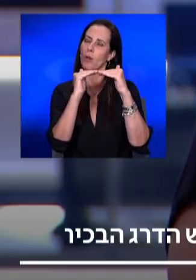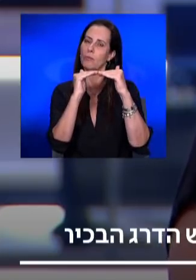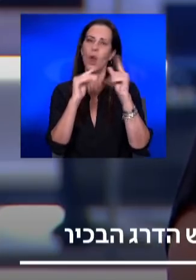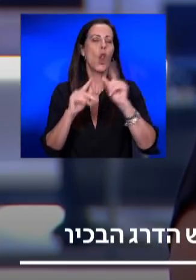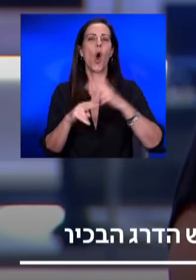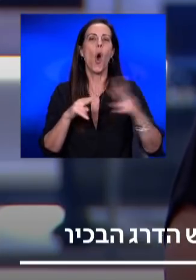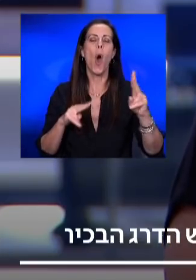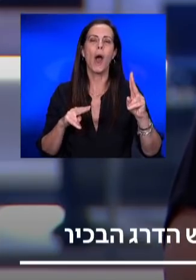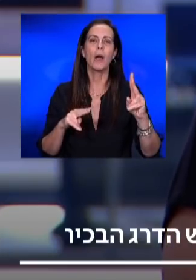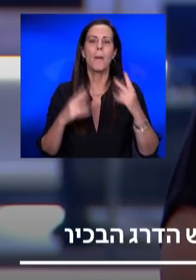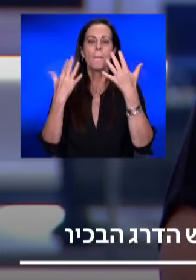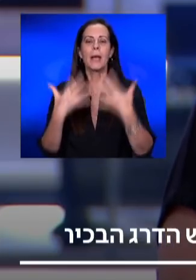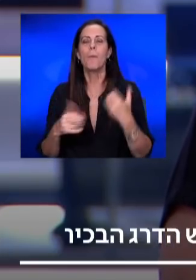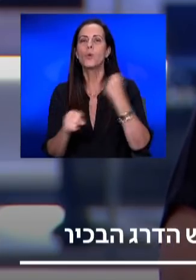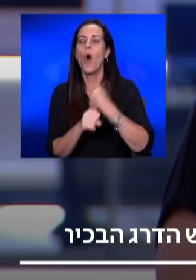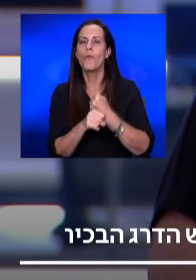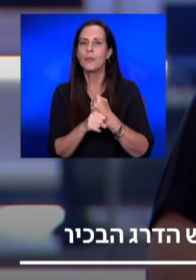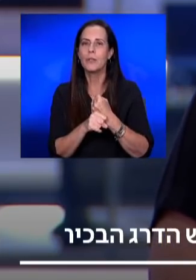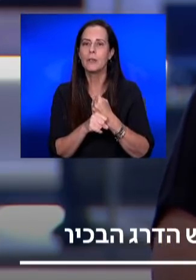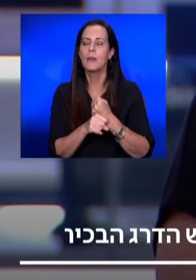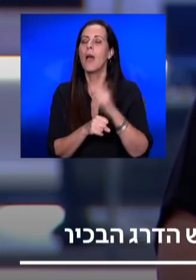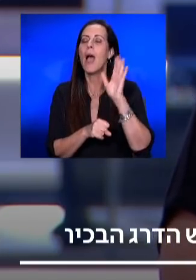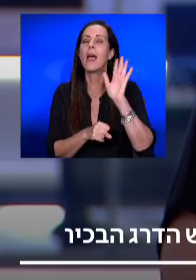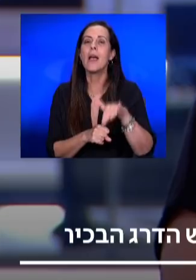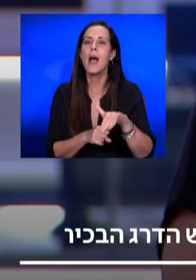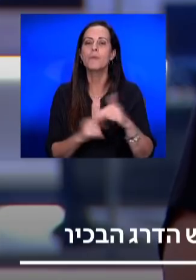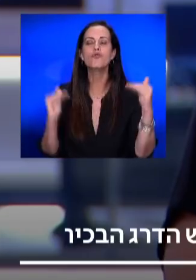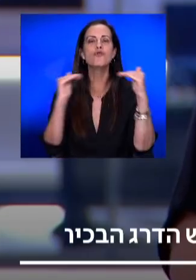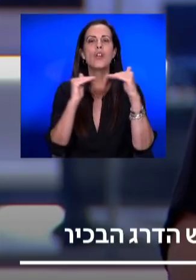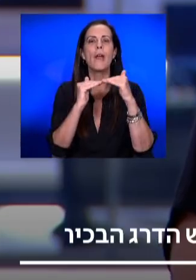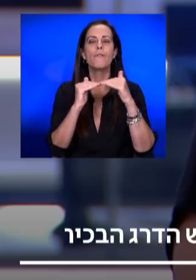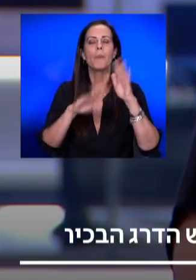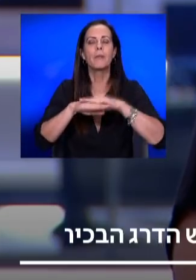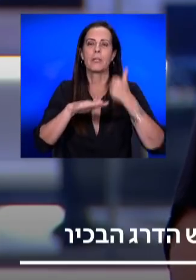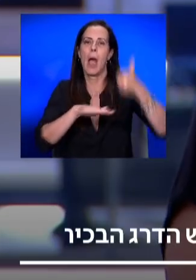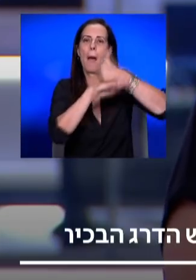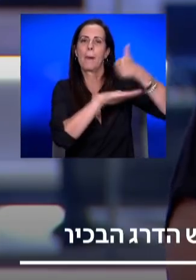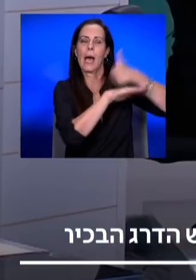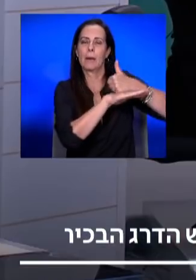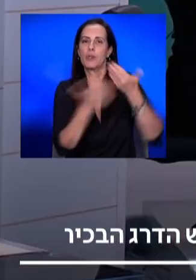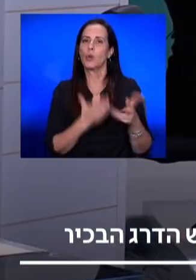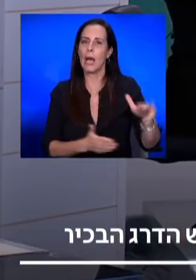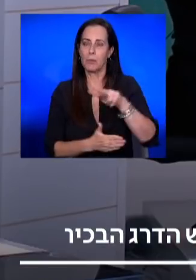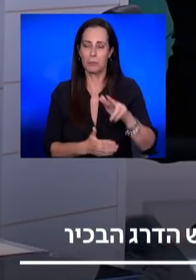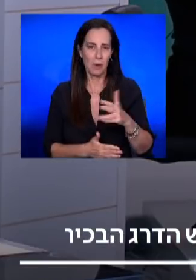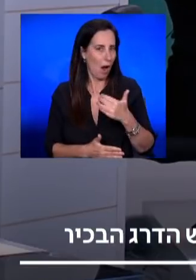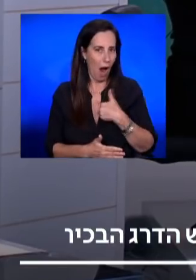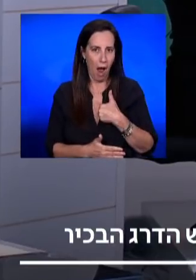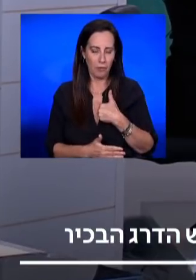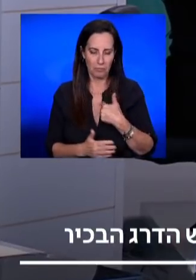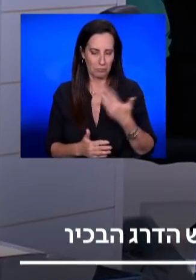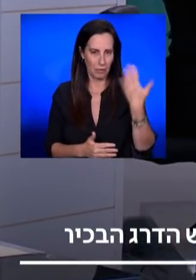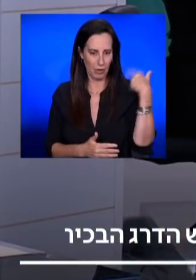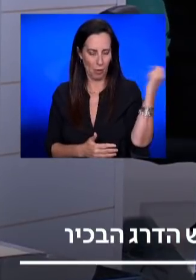רק בכמות העובדים מספרית, אלא גם שוויון בדרגים הבכירים של השירות הציבורי. תראה, אנחנו התאספנו לפני כמה